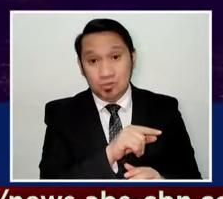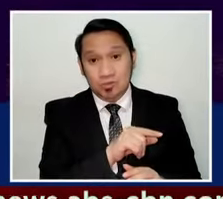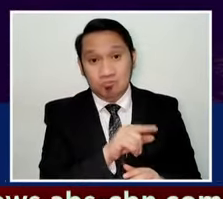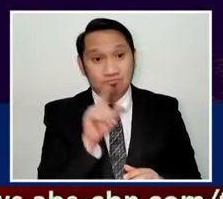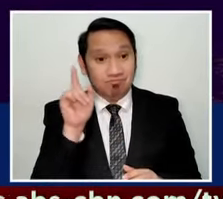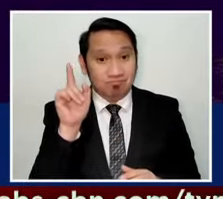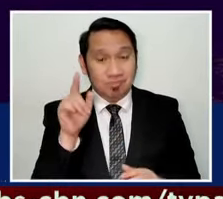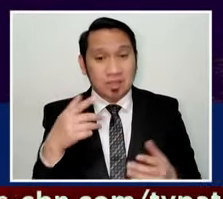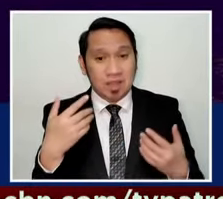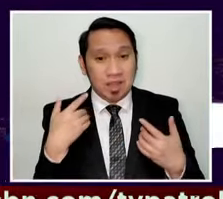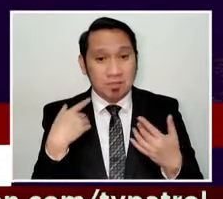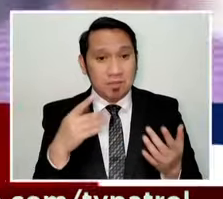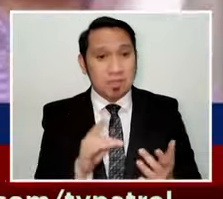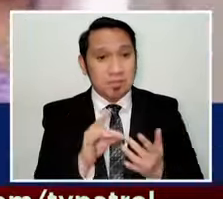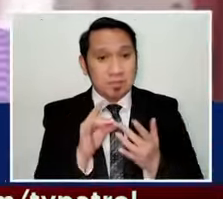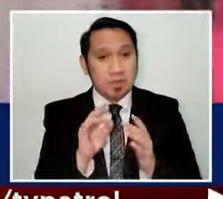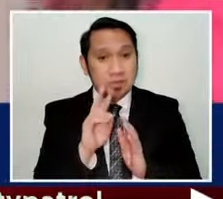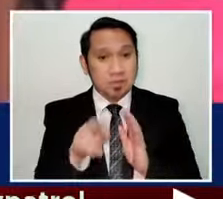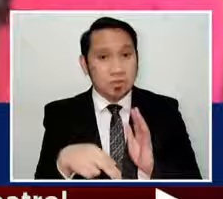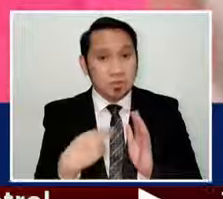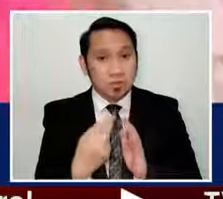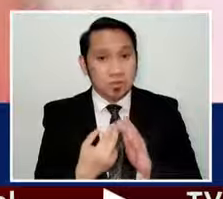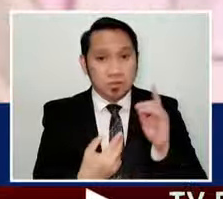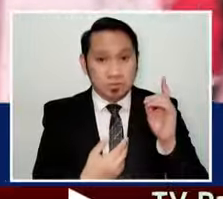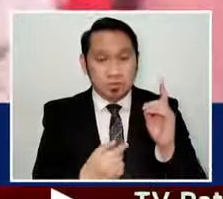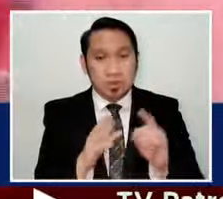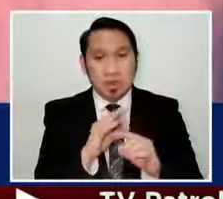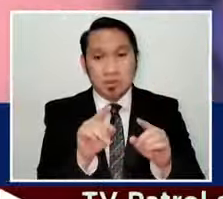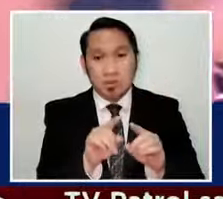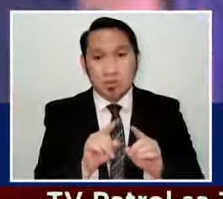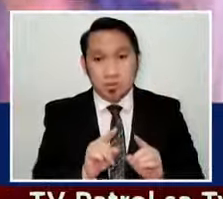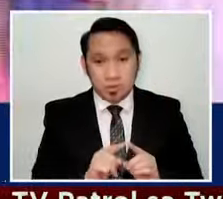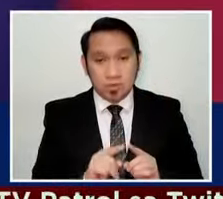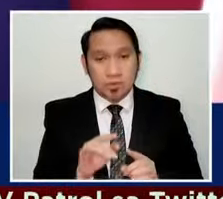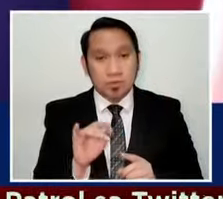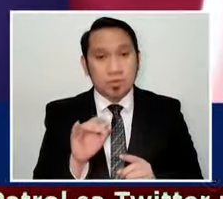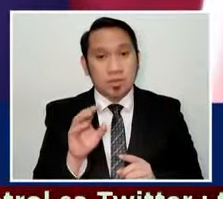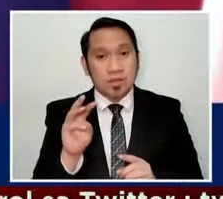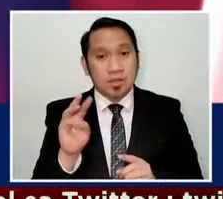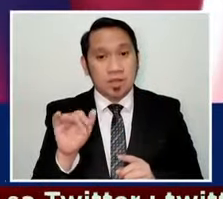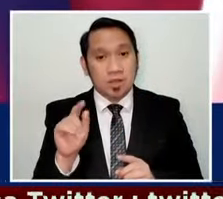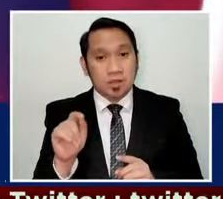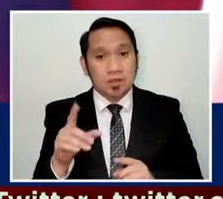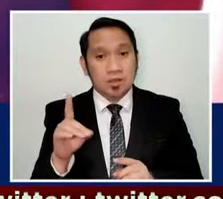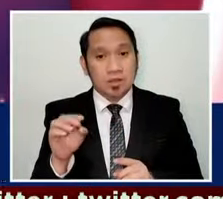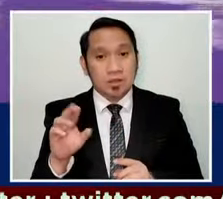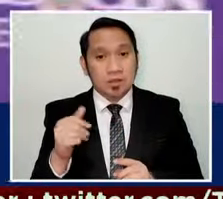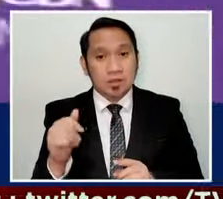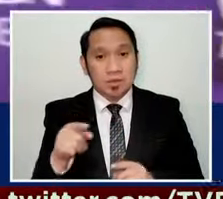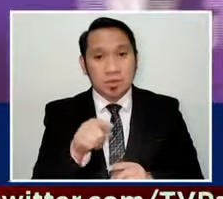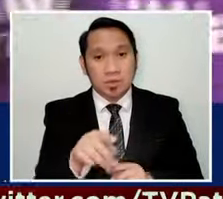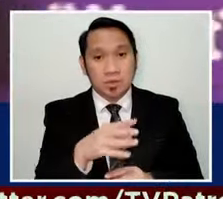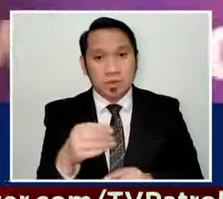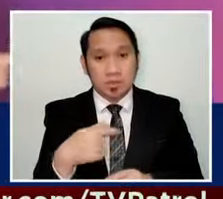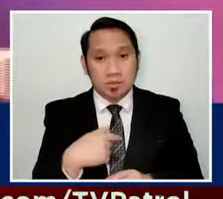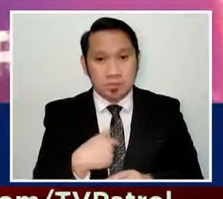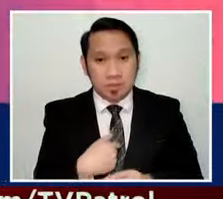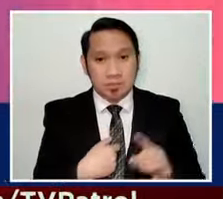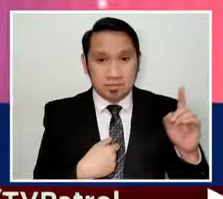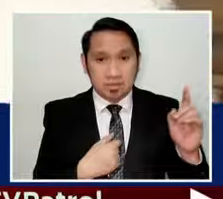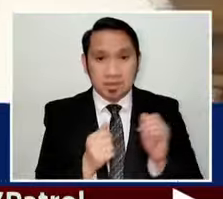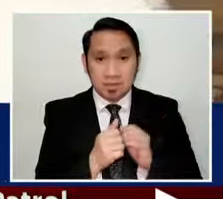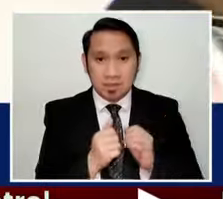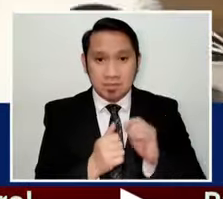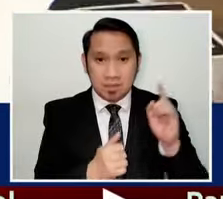Romnick sa isang special role sa Team Clash, gayon din sa inaabangang I1 TFC series na Drag You and Me kasama si Andrea